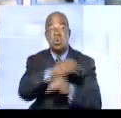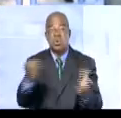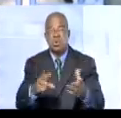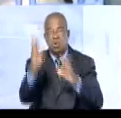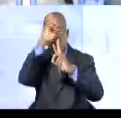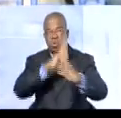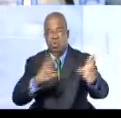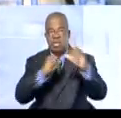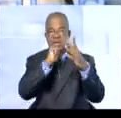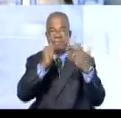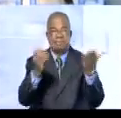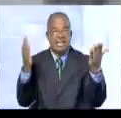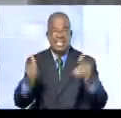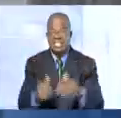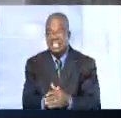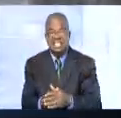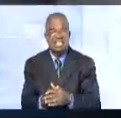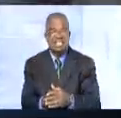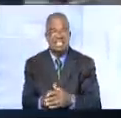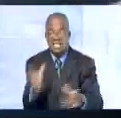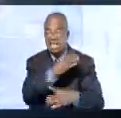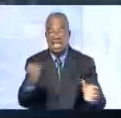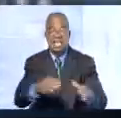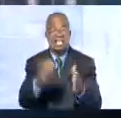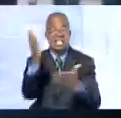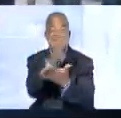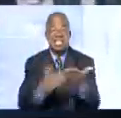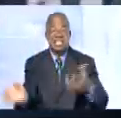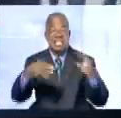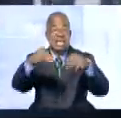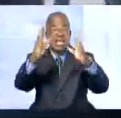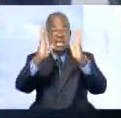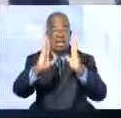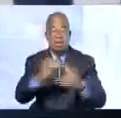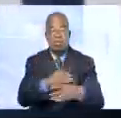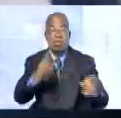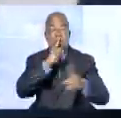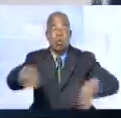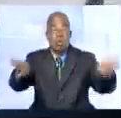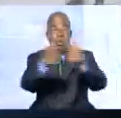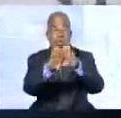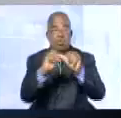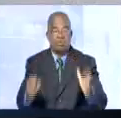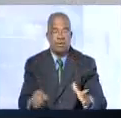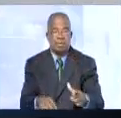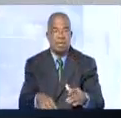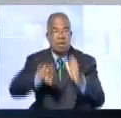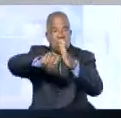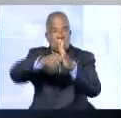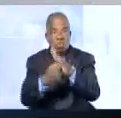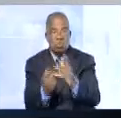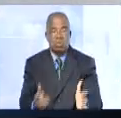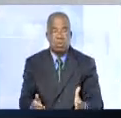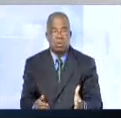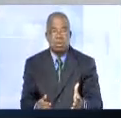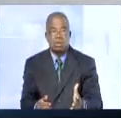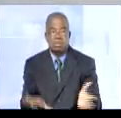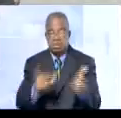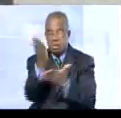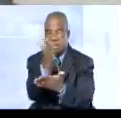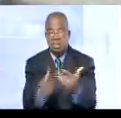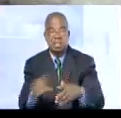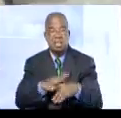la mise sous scellé de certains magasins. Mais depuis, les opérations de contrôle inopinées se font rares sur le terrain, poussant ainsi certains revendeurs